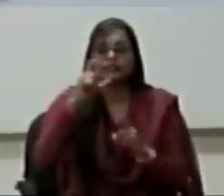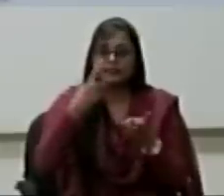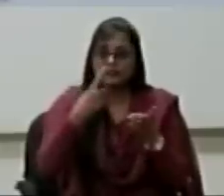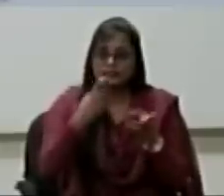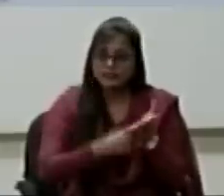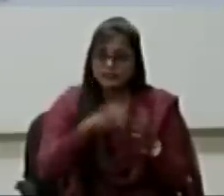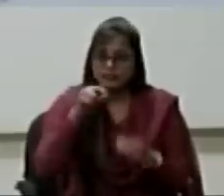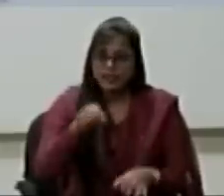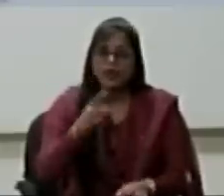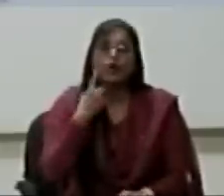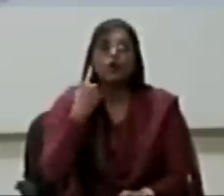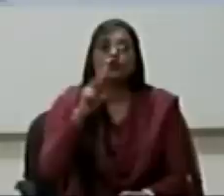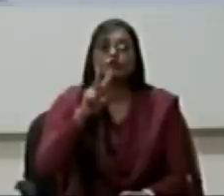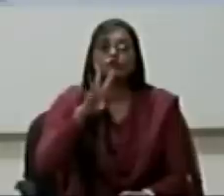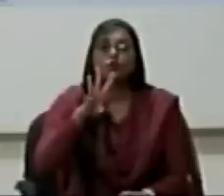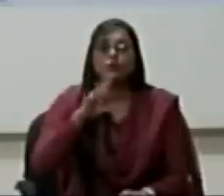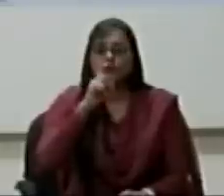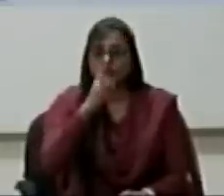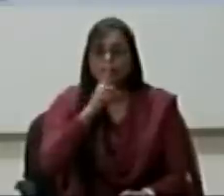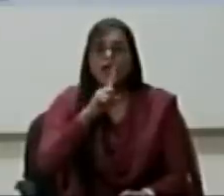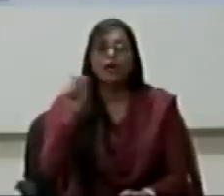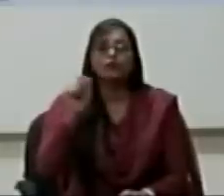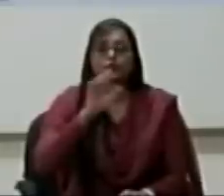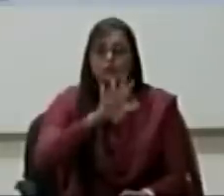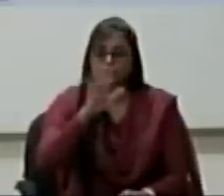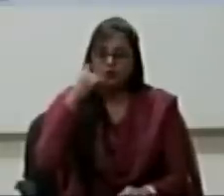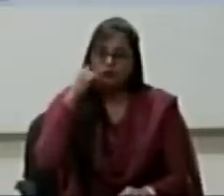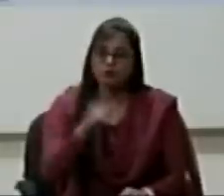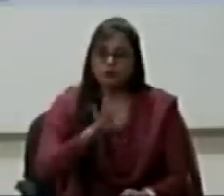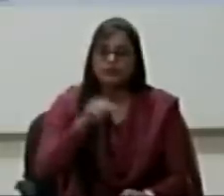24 ঘন্টায় 3,155 কল এসেছে এবং এখন পর্যন্ত